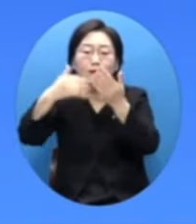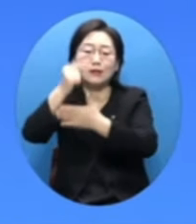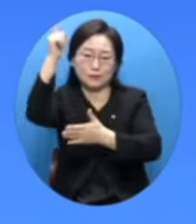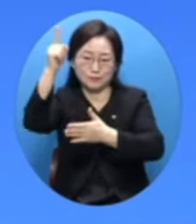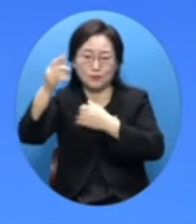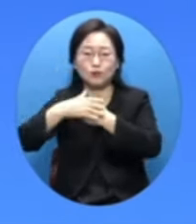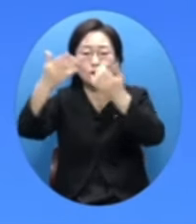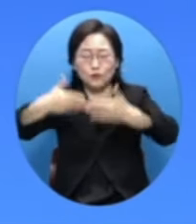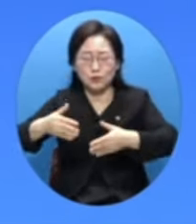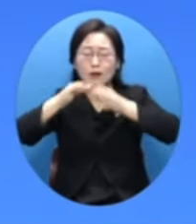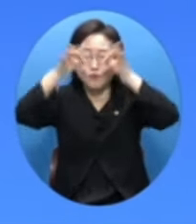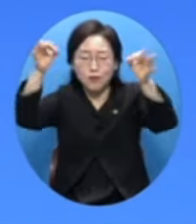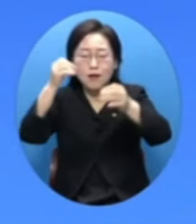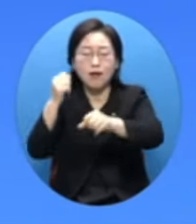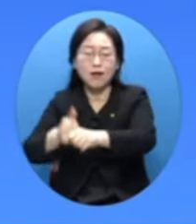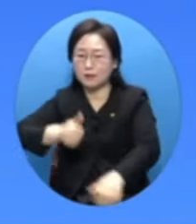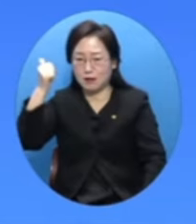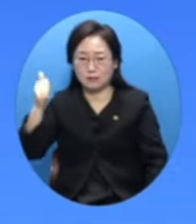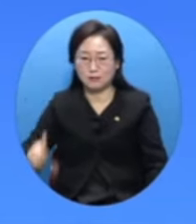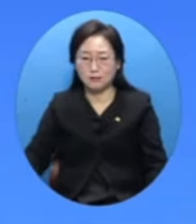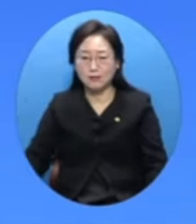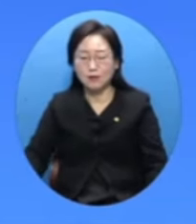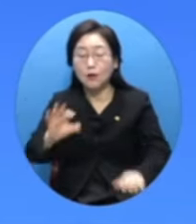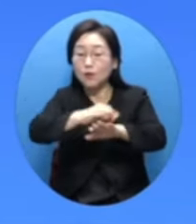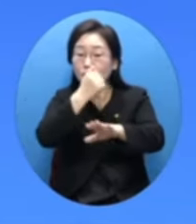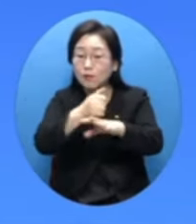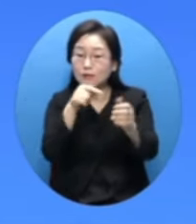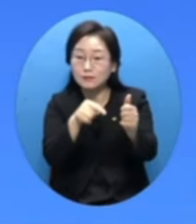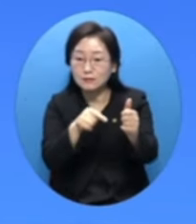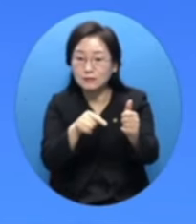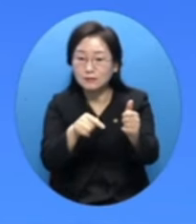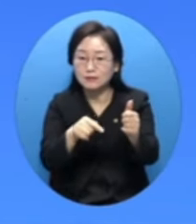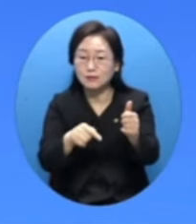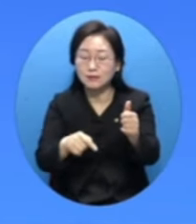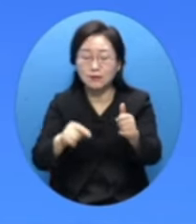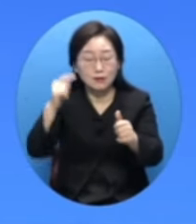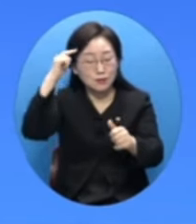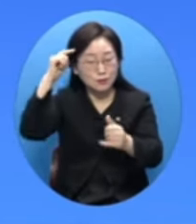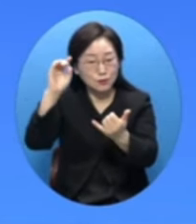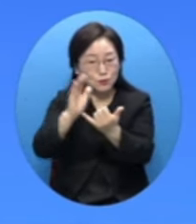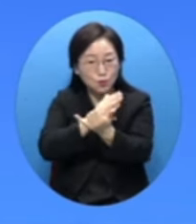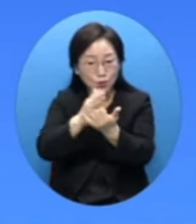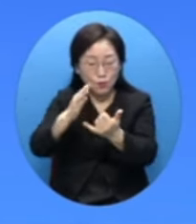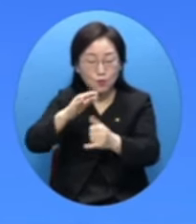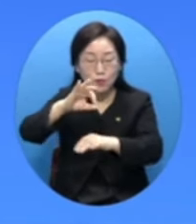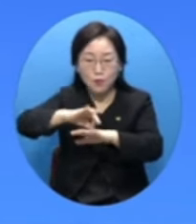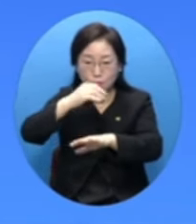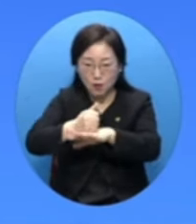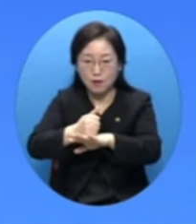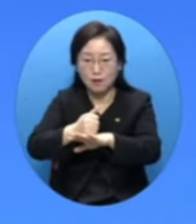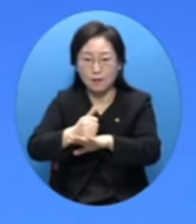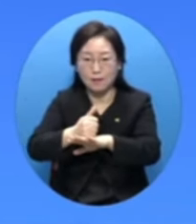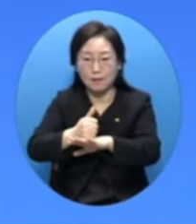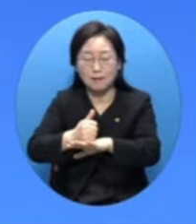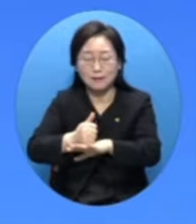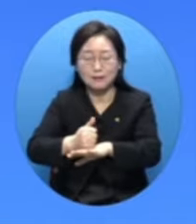하나님께 부르짖자. 여호사밧 왕은 솔로몬 왕의 봉헌 기도를